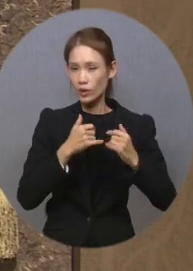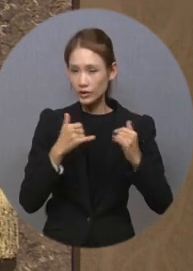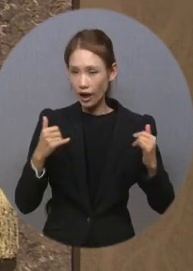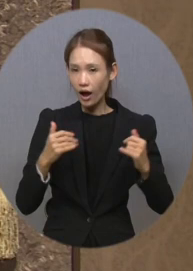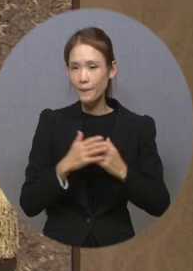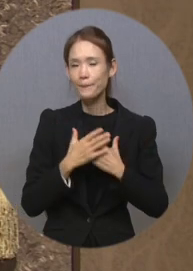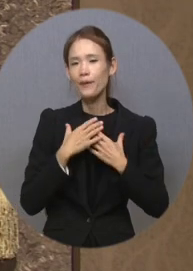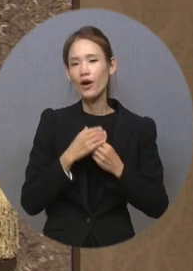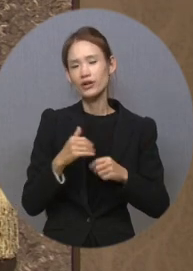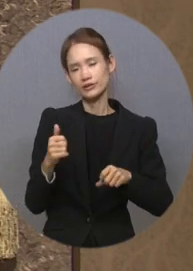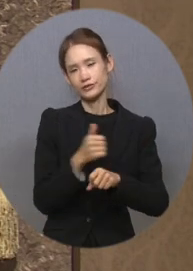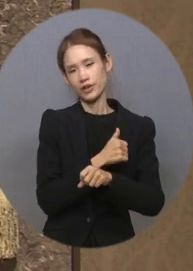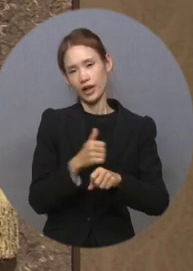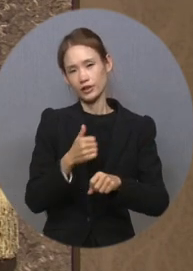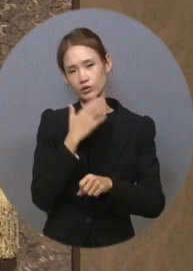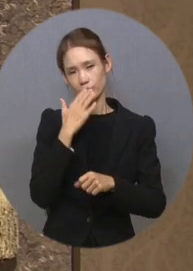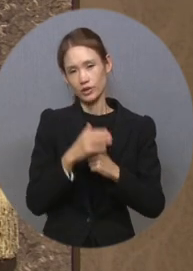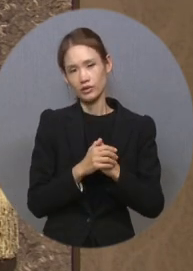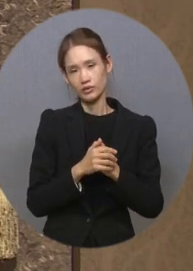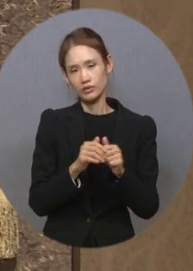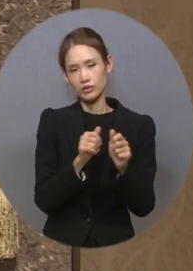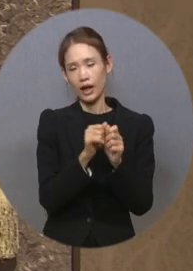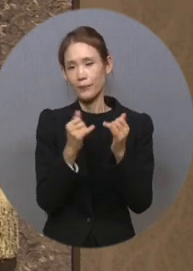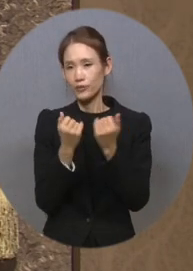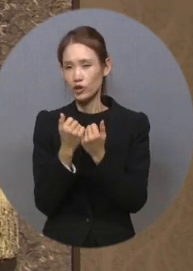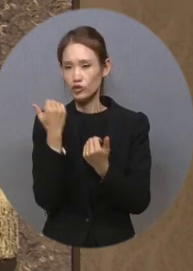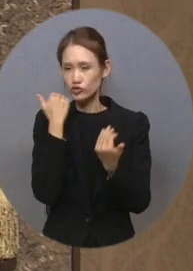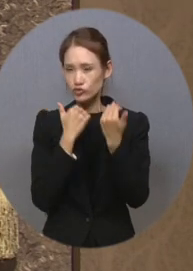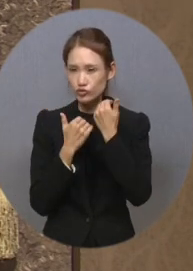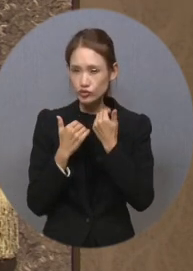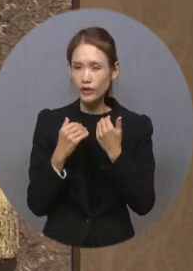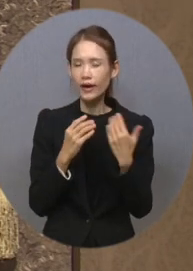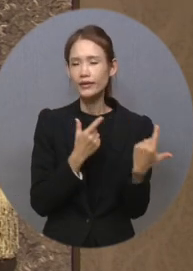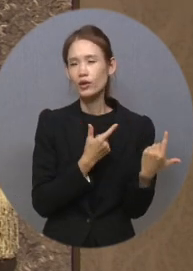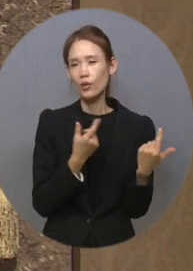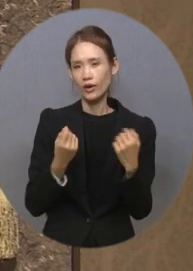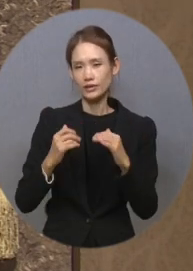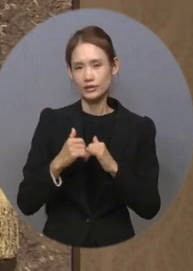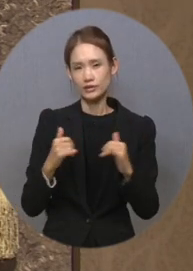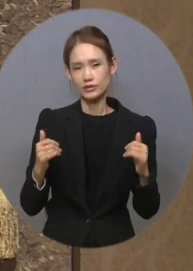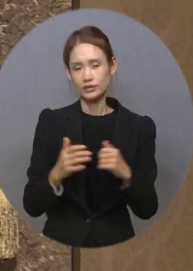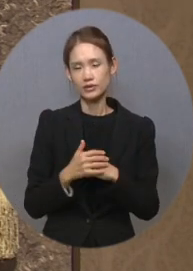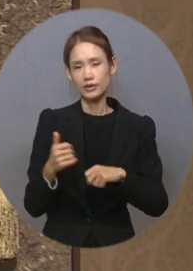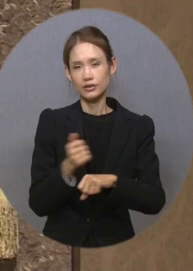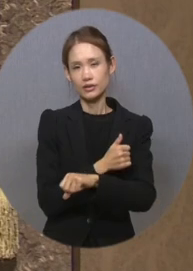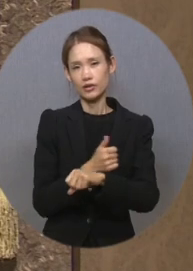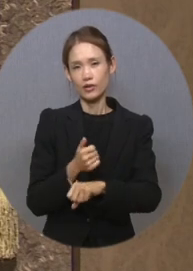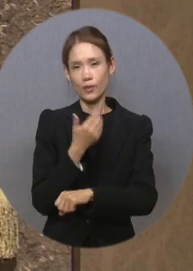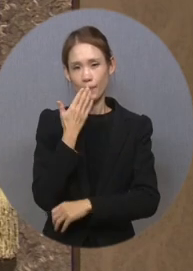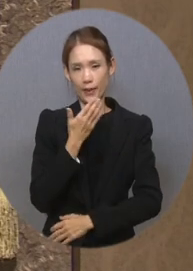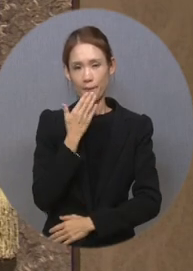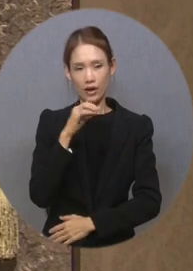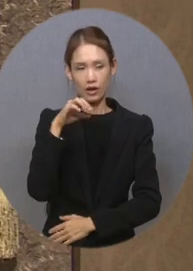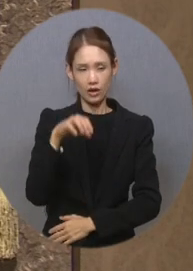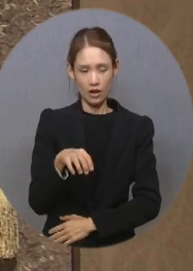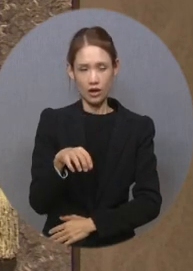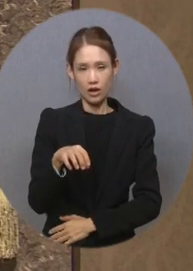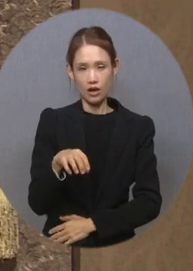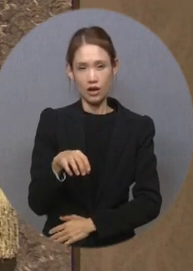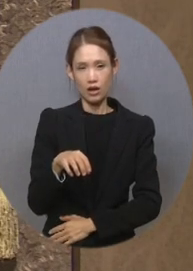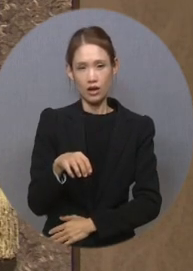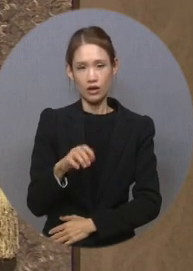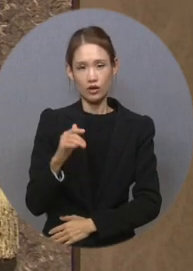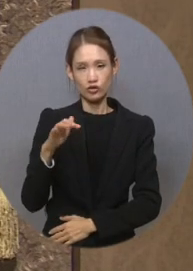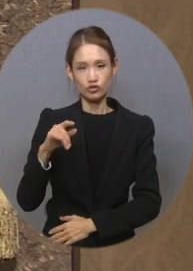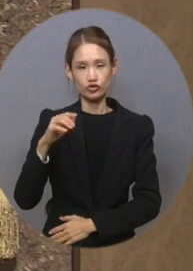유공자들께서도 편하게 다닐 수가 있고 네. 또 우리 남녀노소 우리 시민들이 늘 이렇게 다닐 수 있는 곳에